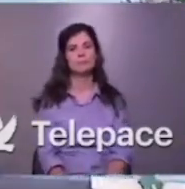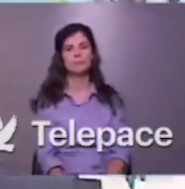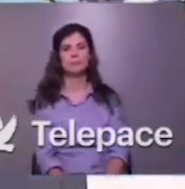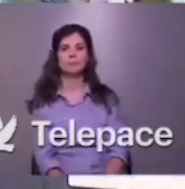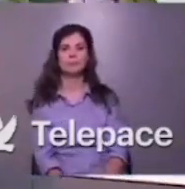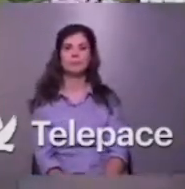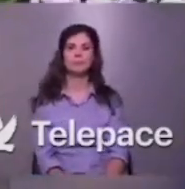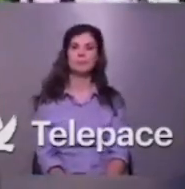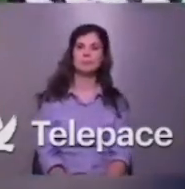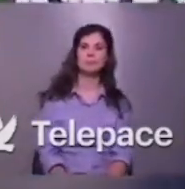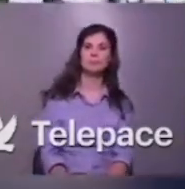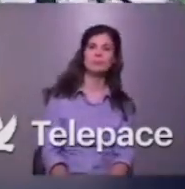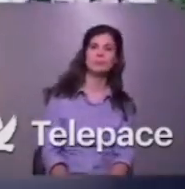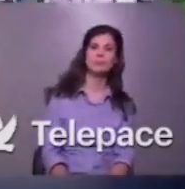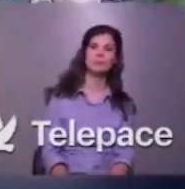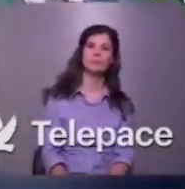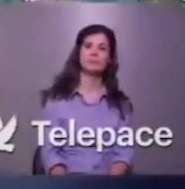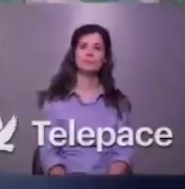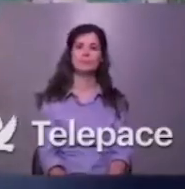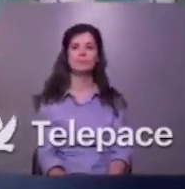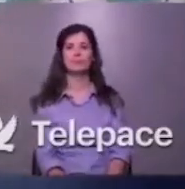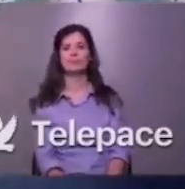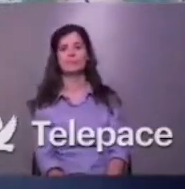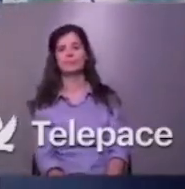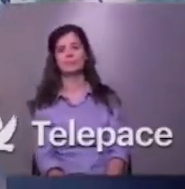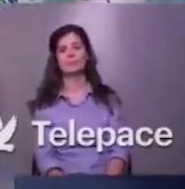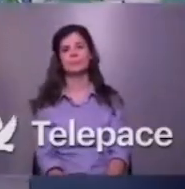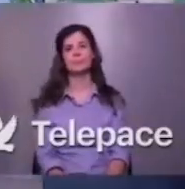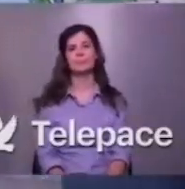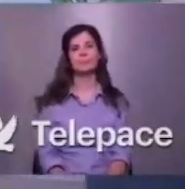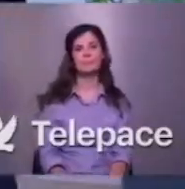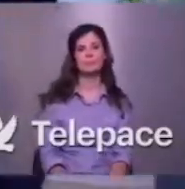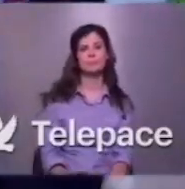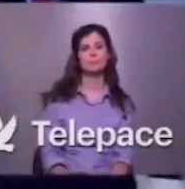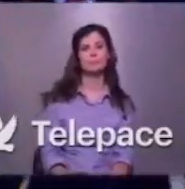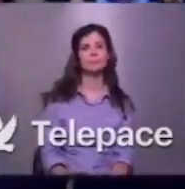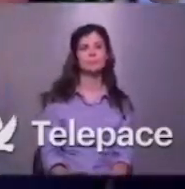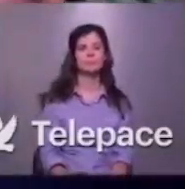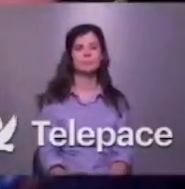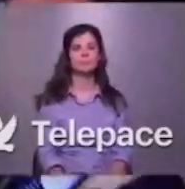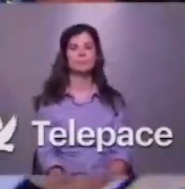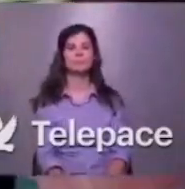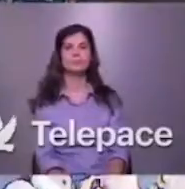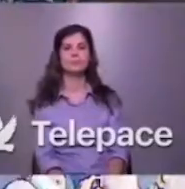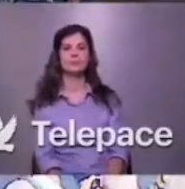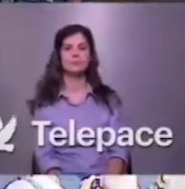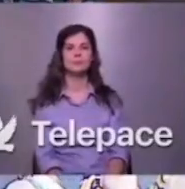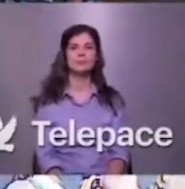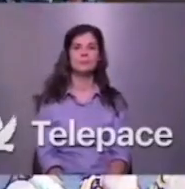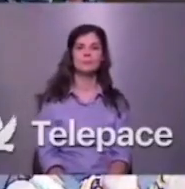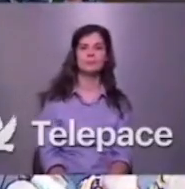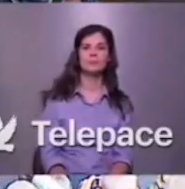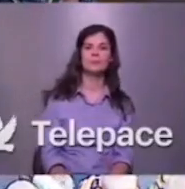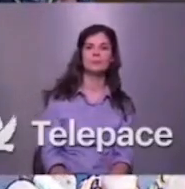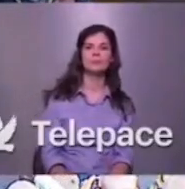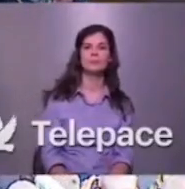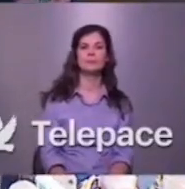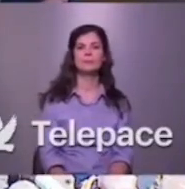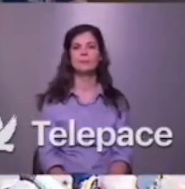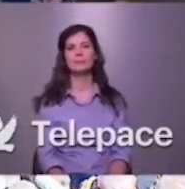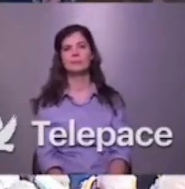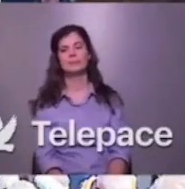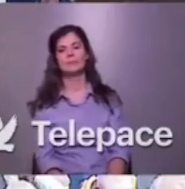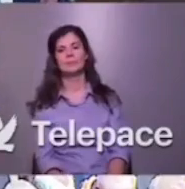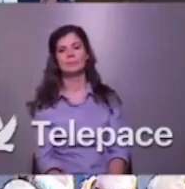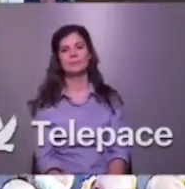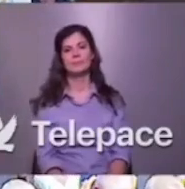Vediamo intanto gli amici dell'Unitalsi che portano l'immagine dal